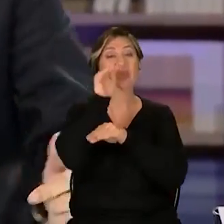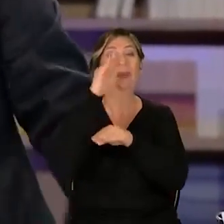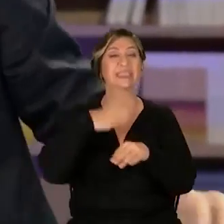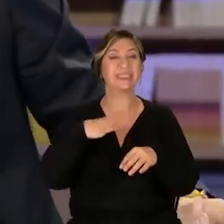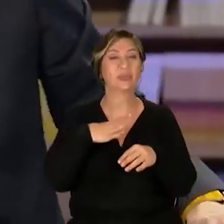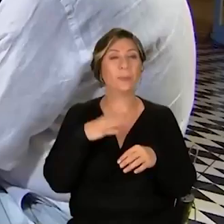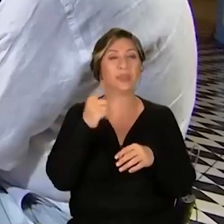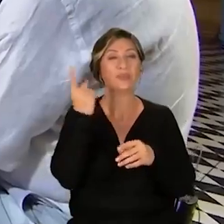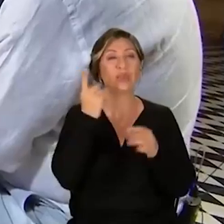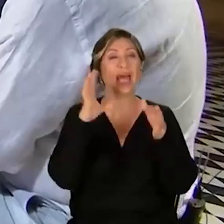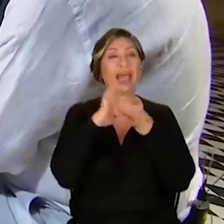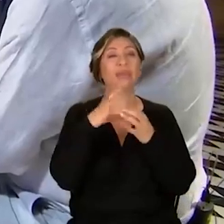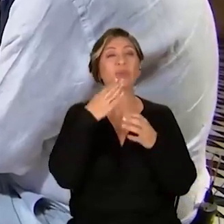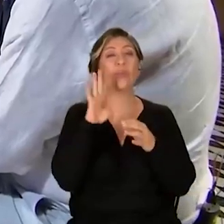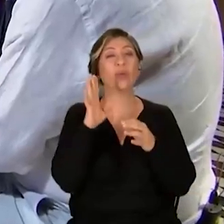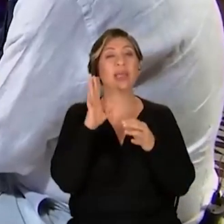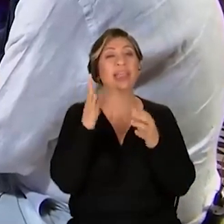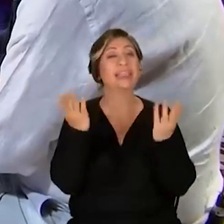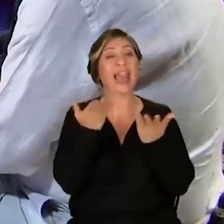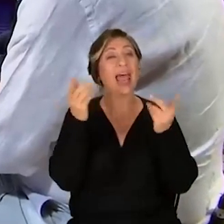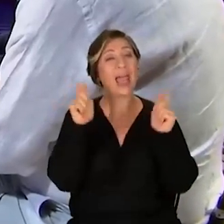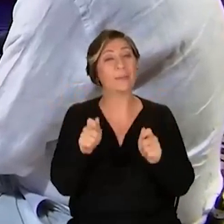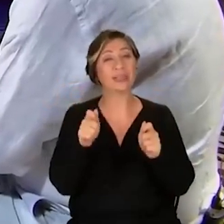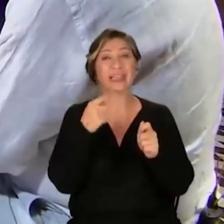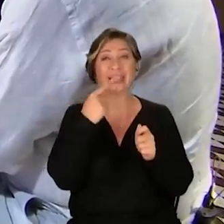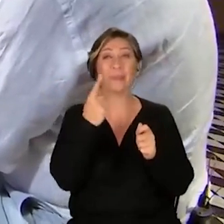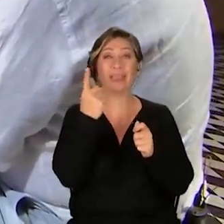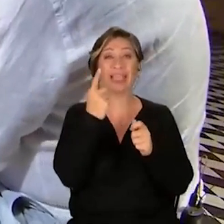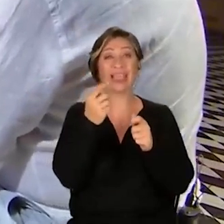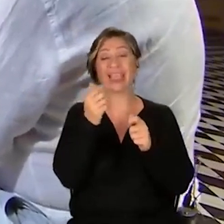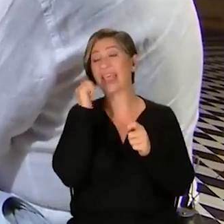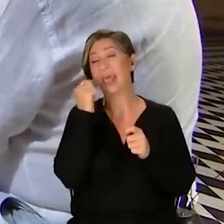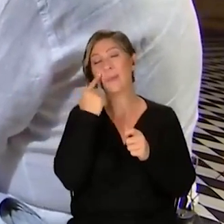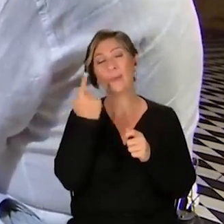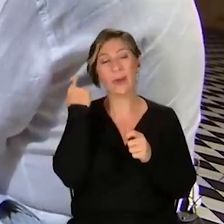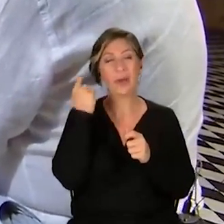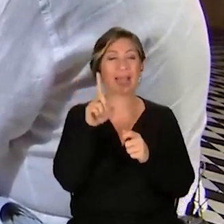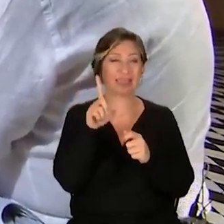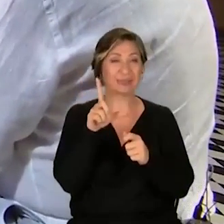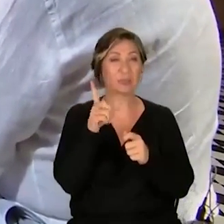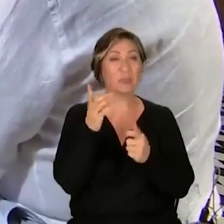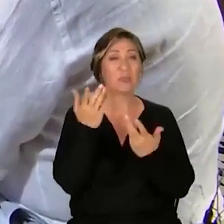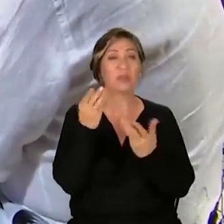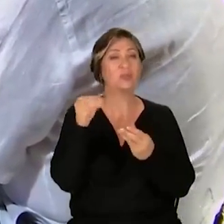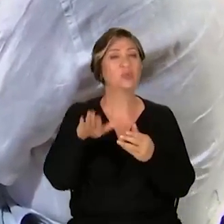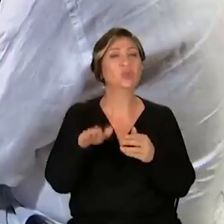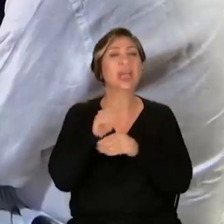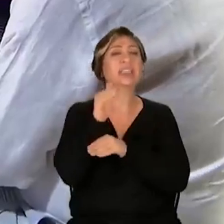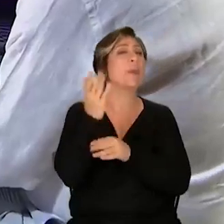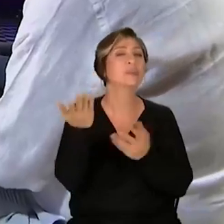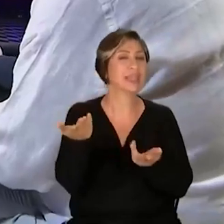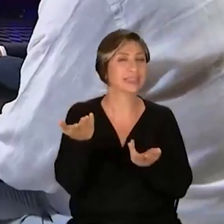Bir de tabii şununla alakası yok mu yani neler yaptık diye de bir geriye bakarak göz gezdirmek lazım. Belki çocuklar